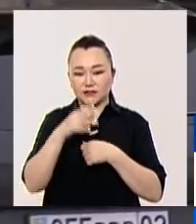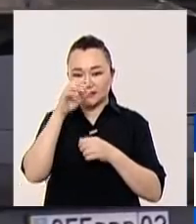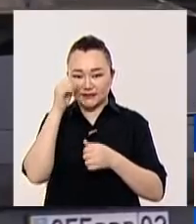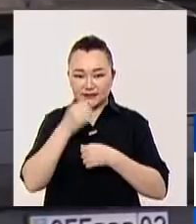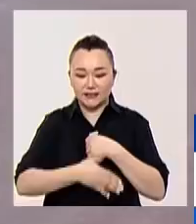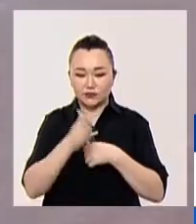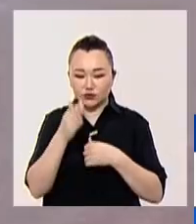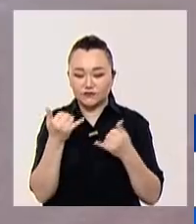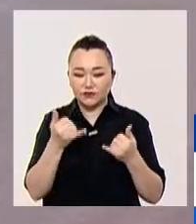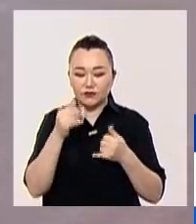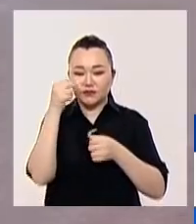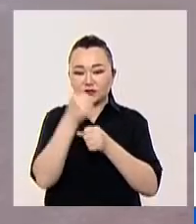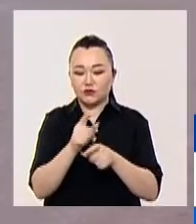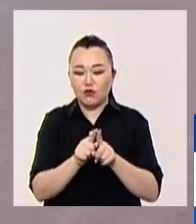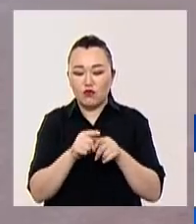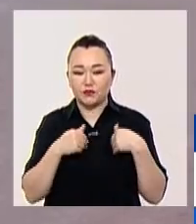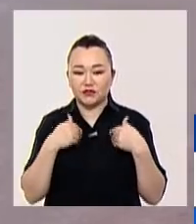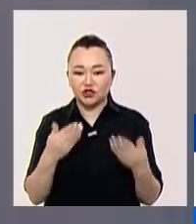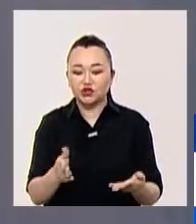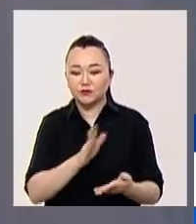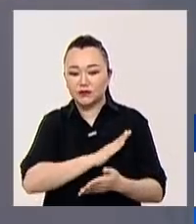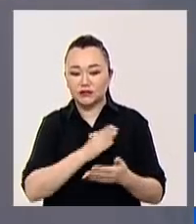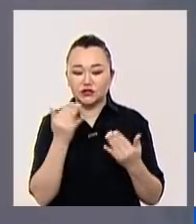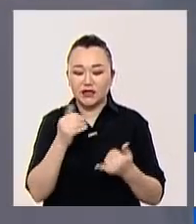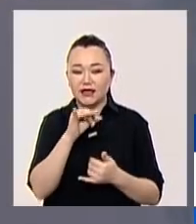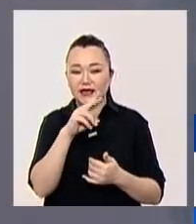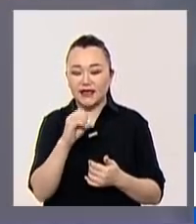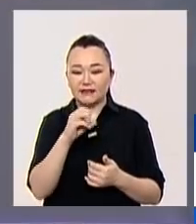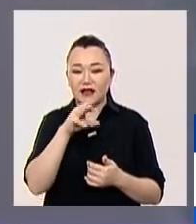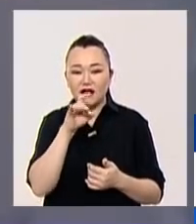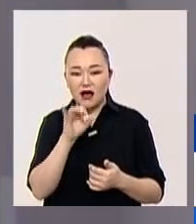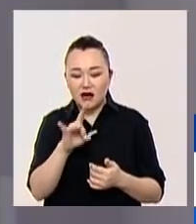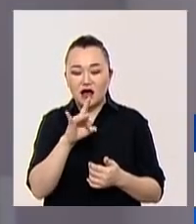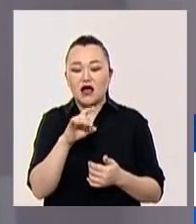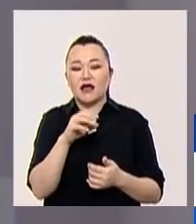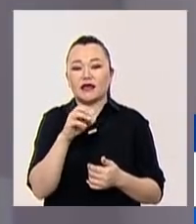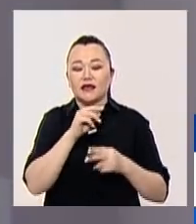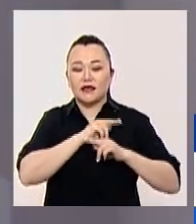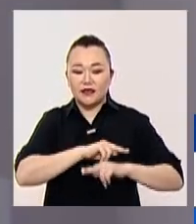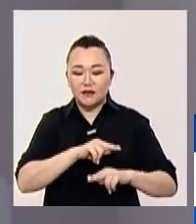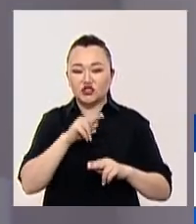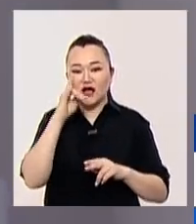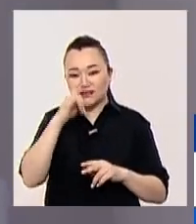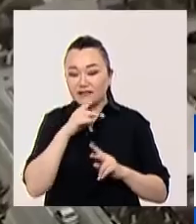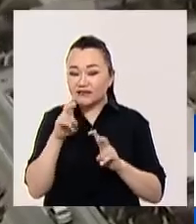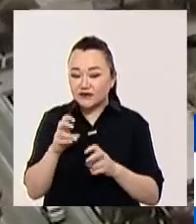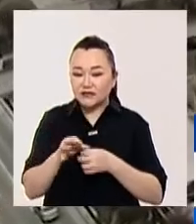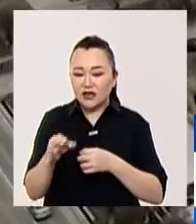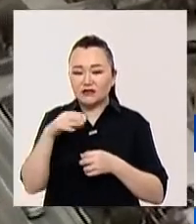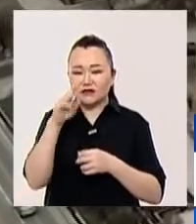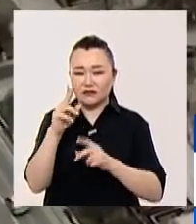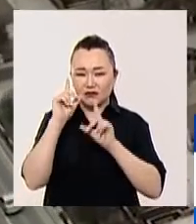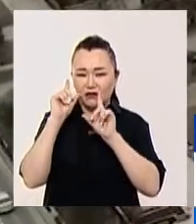болмақ. Бүгін президент осындай ұсыныс айтты. Енді Іле, Талғар, Еңбекші Қазақ сияқты аудандардағы ағайын Талдықорғанға